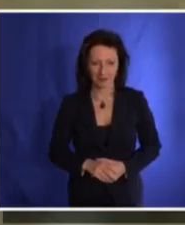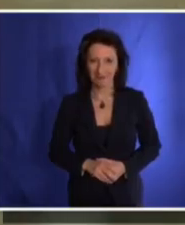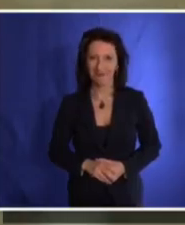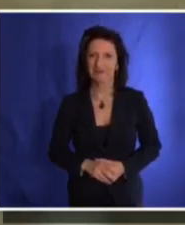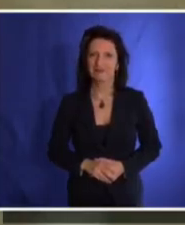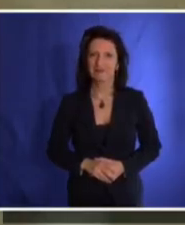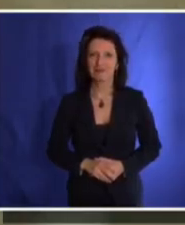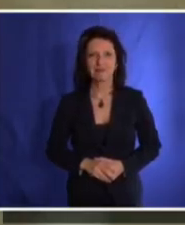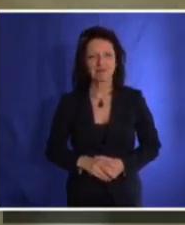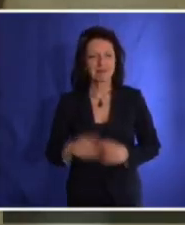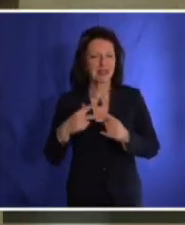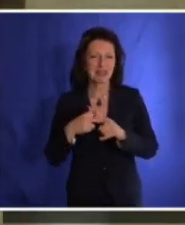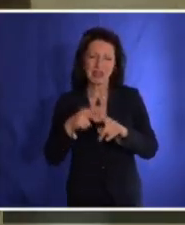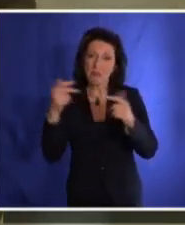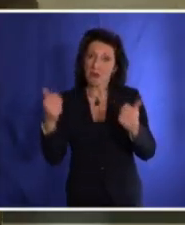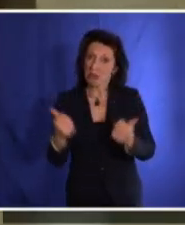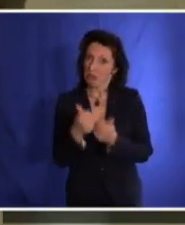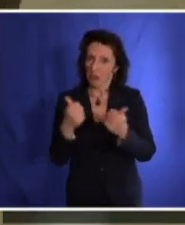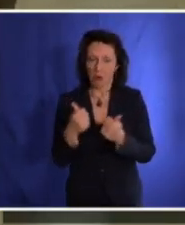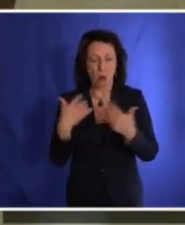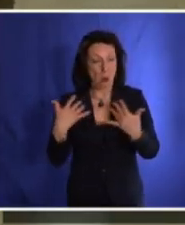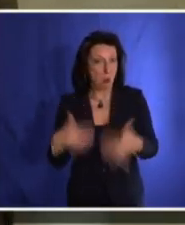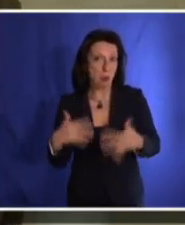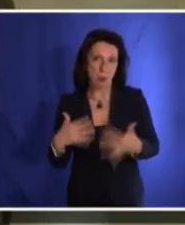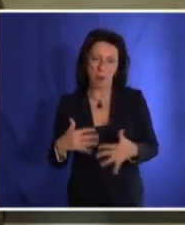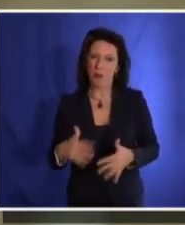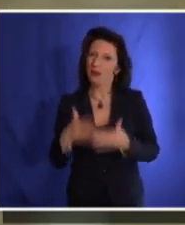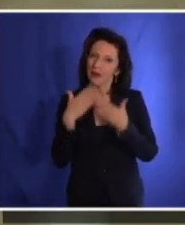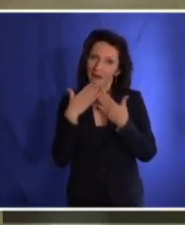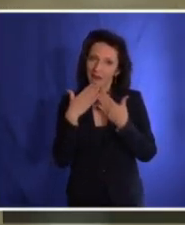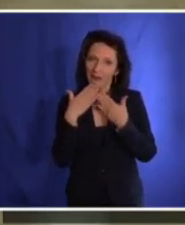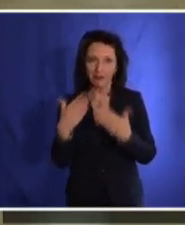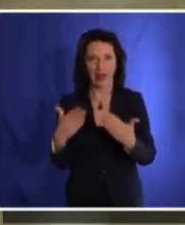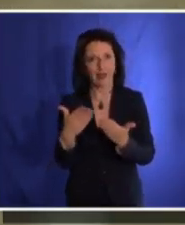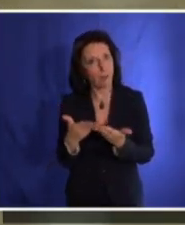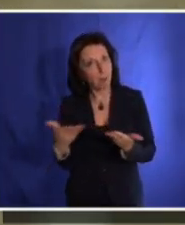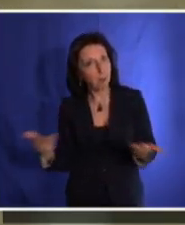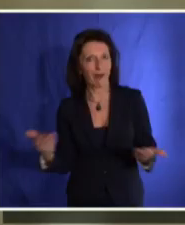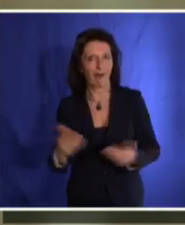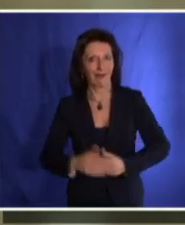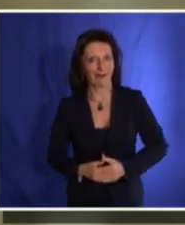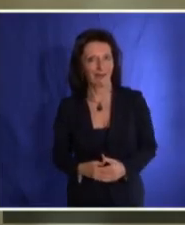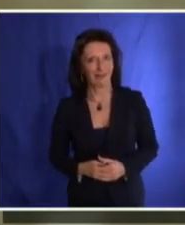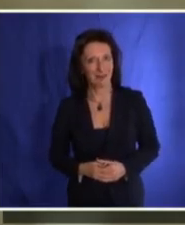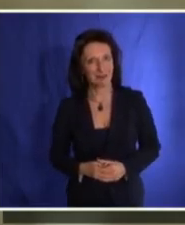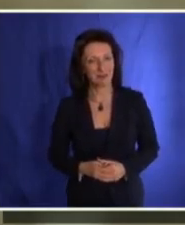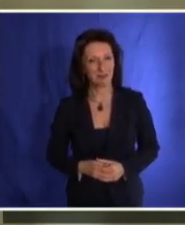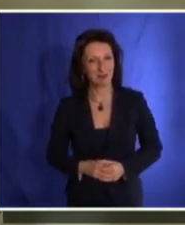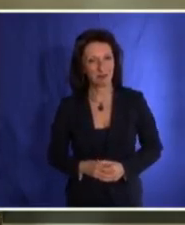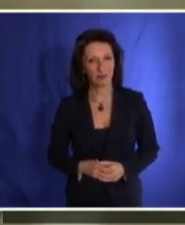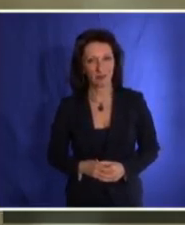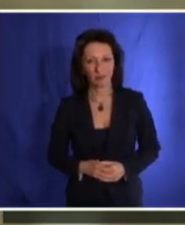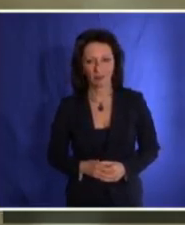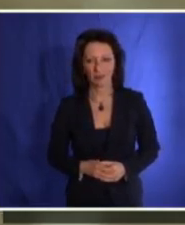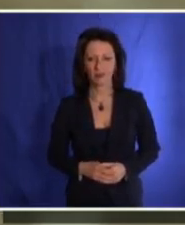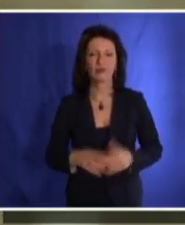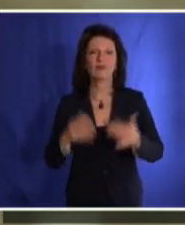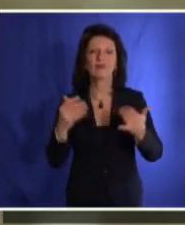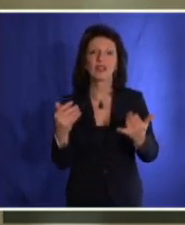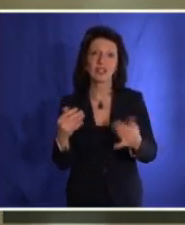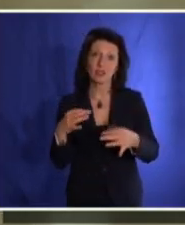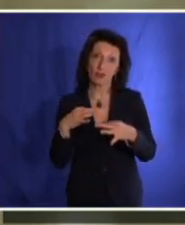Ein tolles Team, ein schlagkräftiges Team. Danke für eure Bereitschaft. Jetzt ist es mir eine